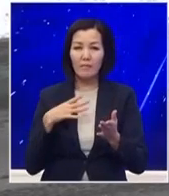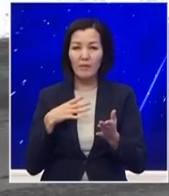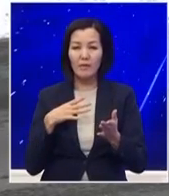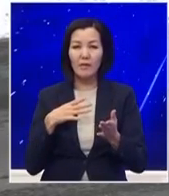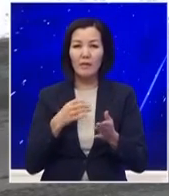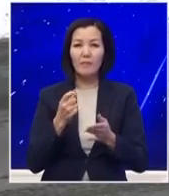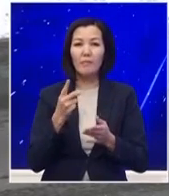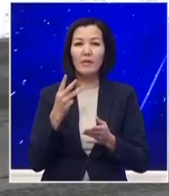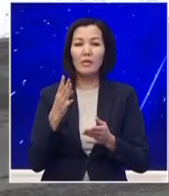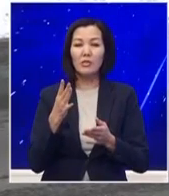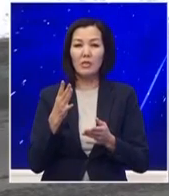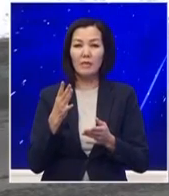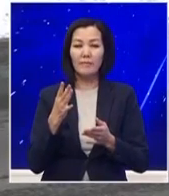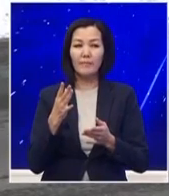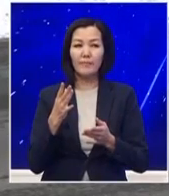бірнеше